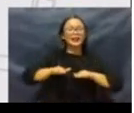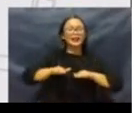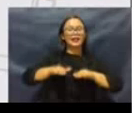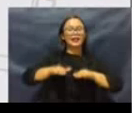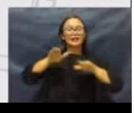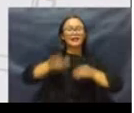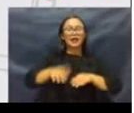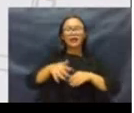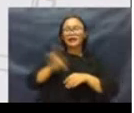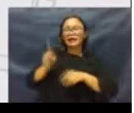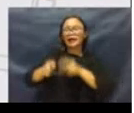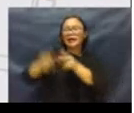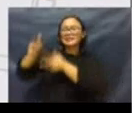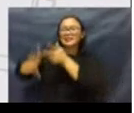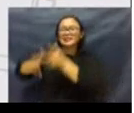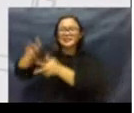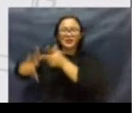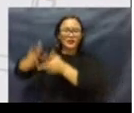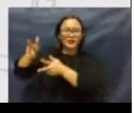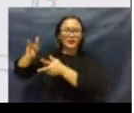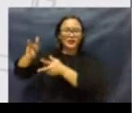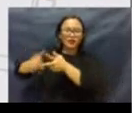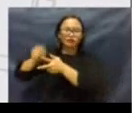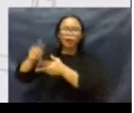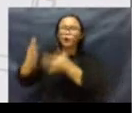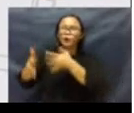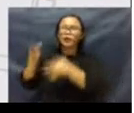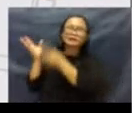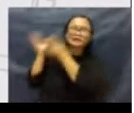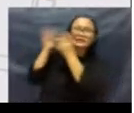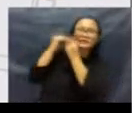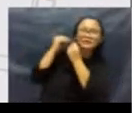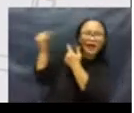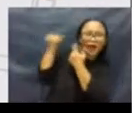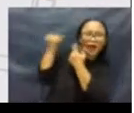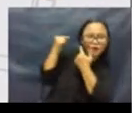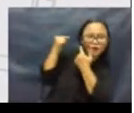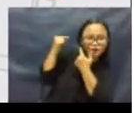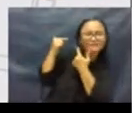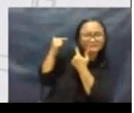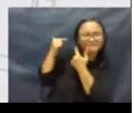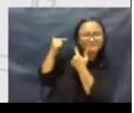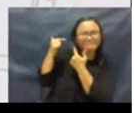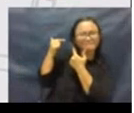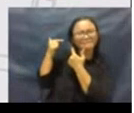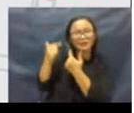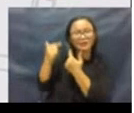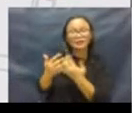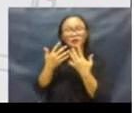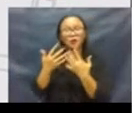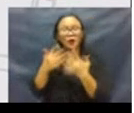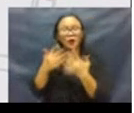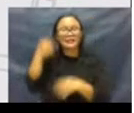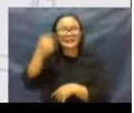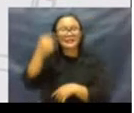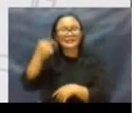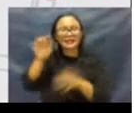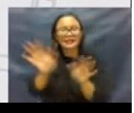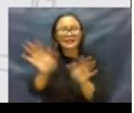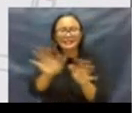kereta, jadi sesekali nanti akan ada suara kereta lewat, mudah-mudahan tidak terlalu sering, kalau sering itu